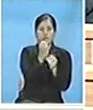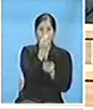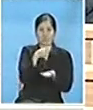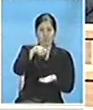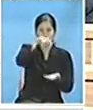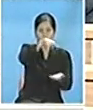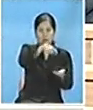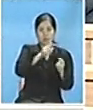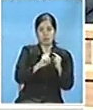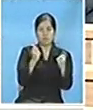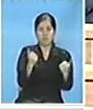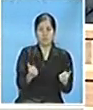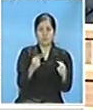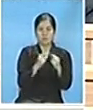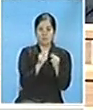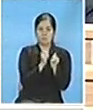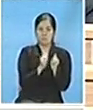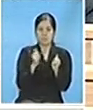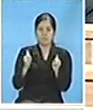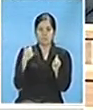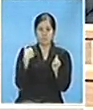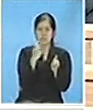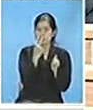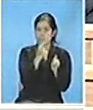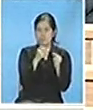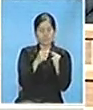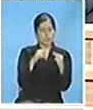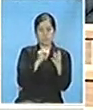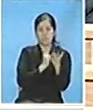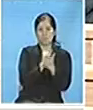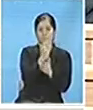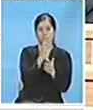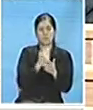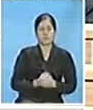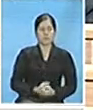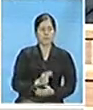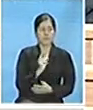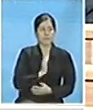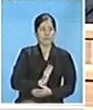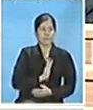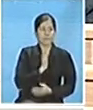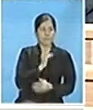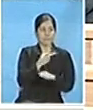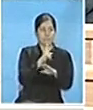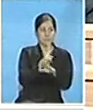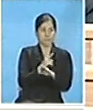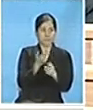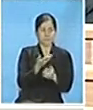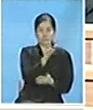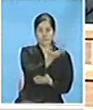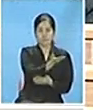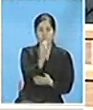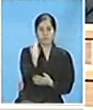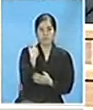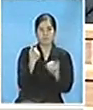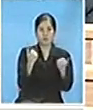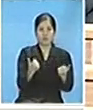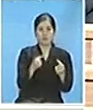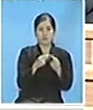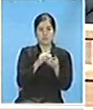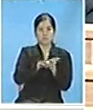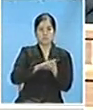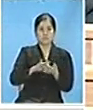ววันนี้มาทำพฤติกรรมอย่างเนี้ยมันไม่ใช่มันต้องได้รับเกียรติจากท่านประธานเชิญเนี้ยถึงจะรับทราบตอนนี้ในสภามันยังไม่เสร็